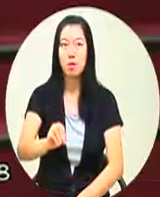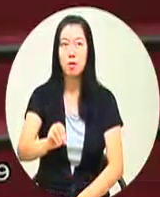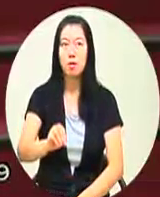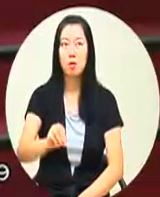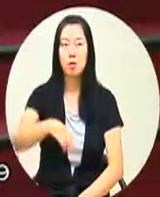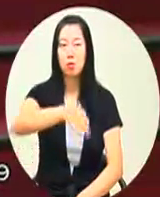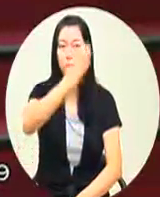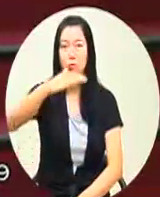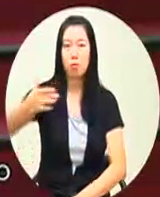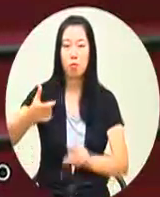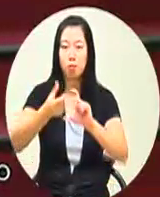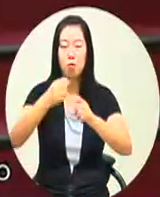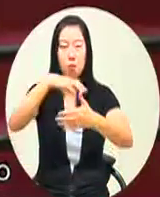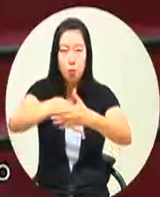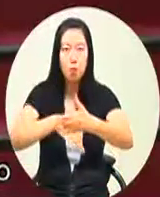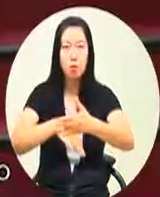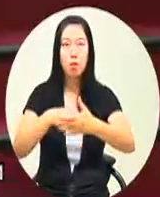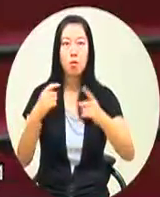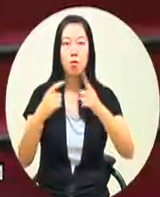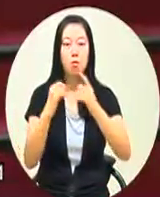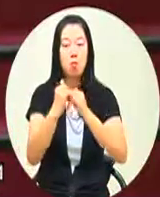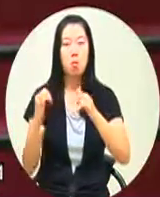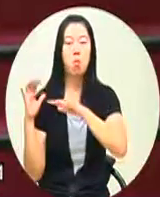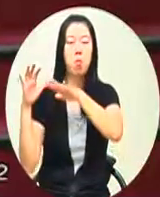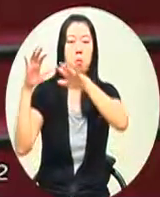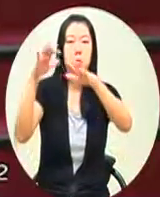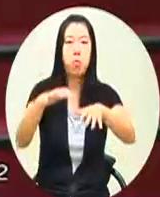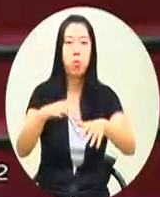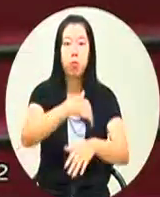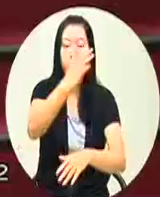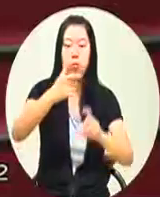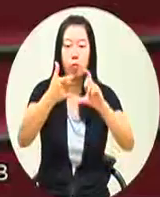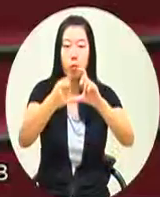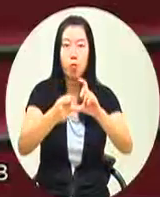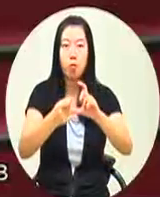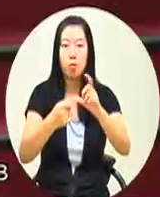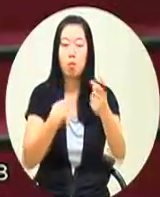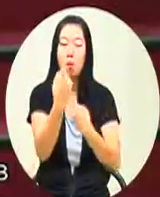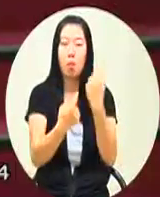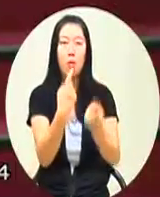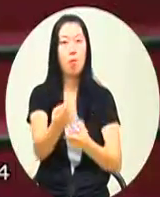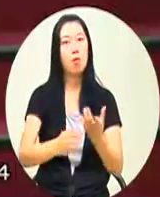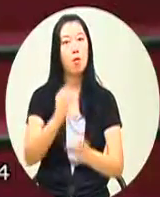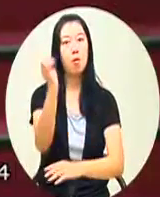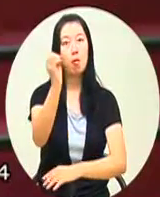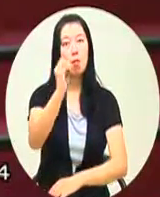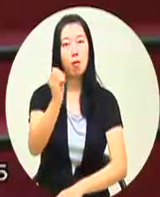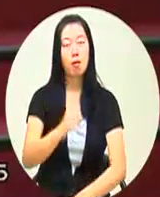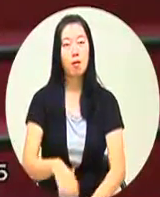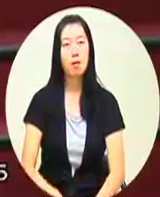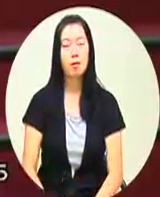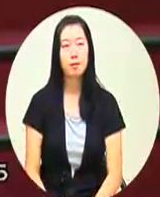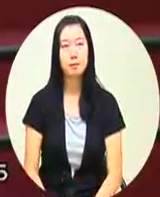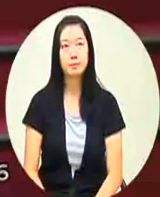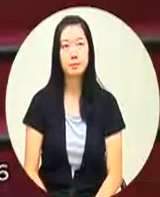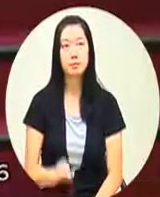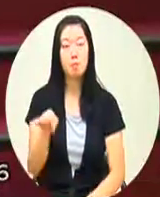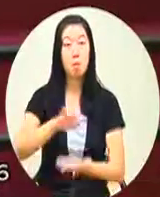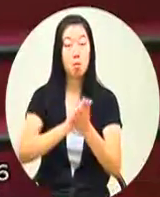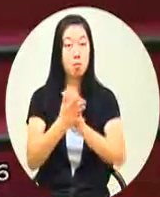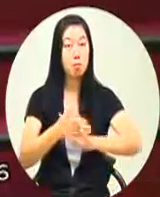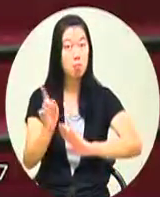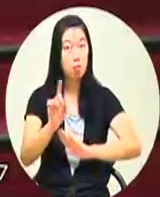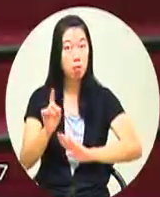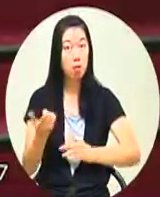没有市民朋友到山区来参与行销的活动，那么变成啊